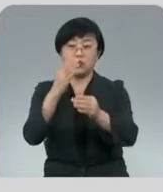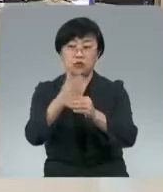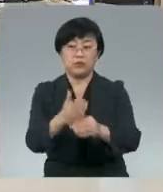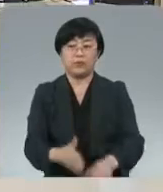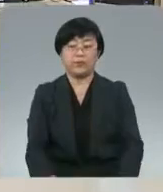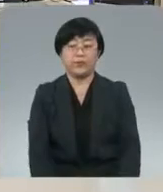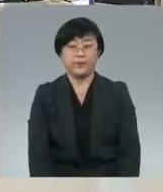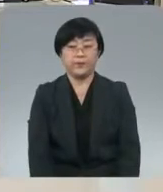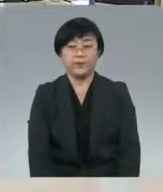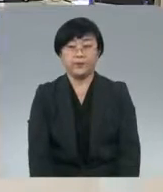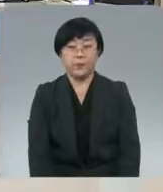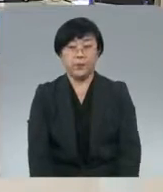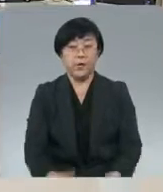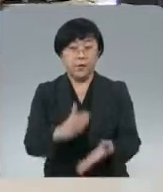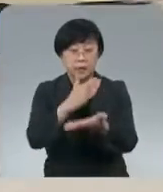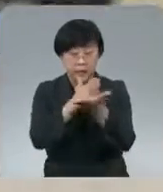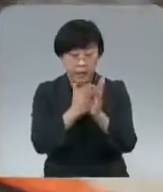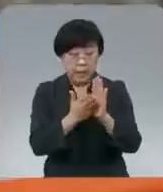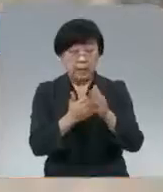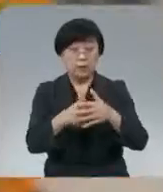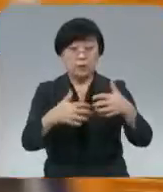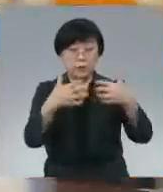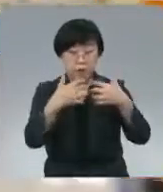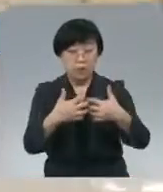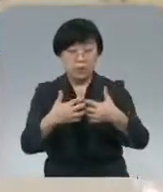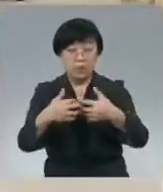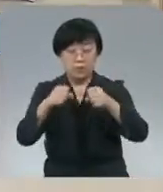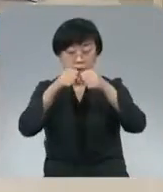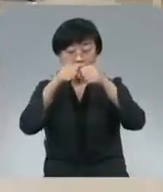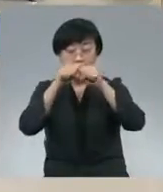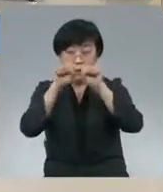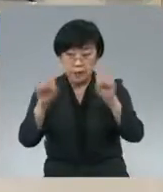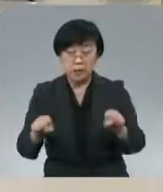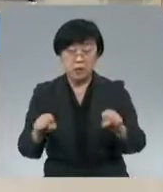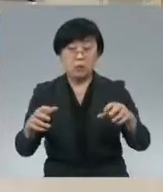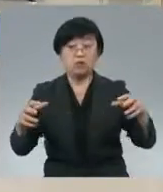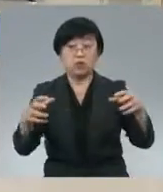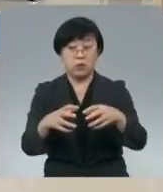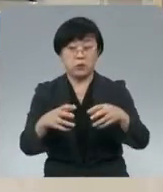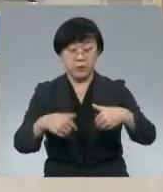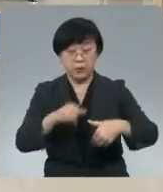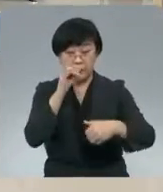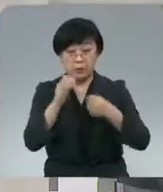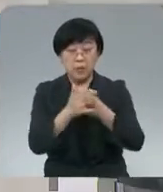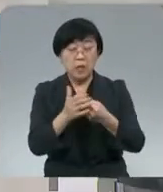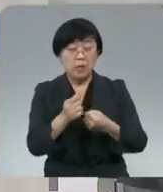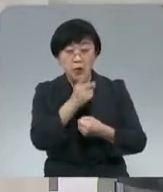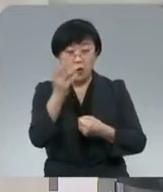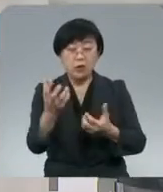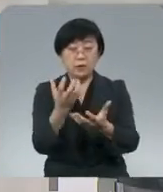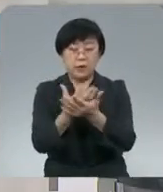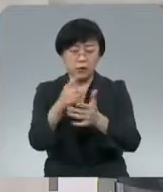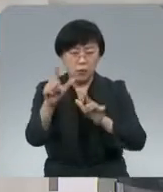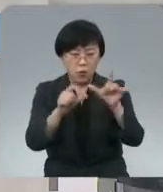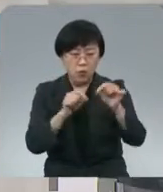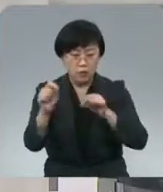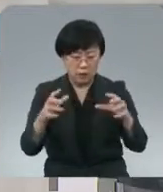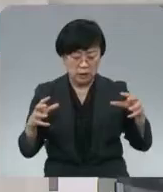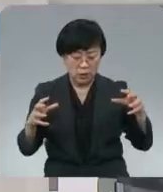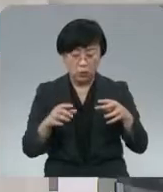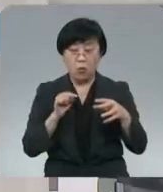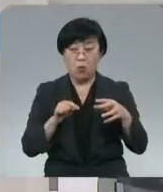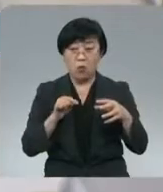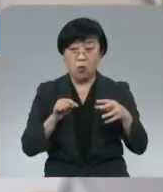produksi baja pembuatan kapal dan industri lainnya namun dibutuhkan platform untuk mengumpulkan berbagai data dan menyediakan